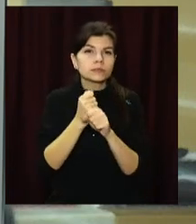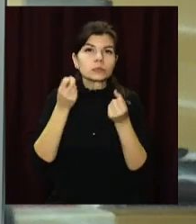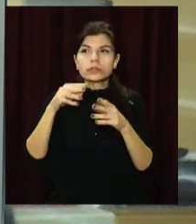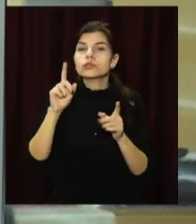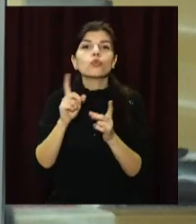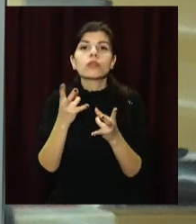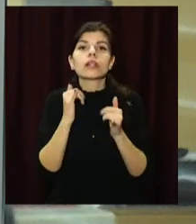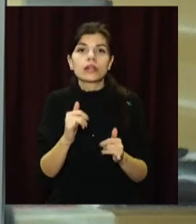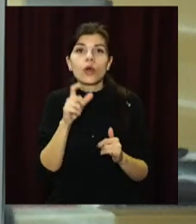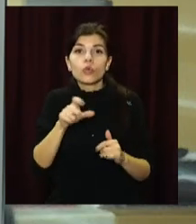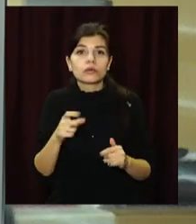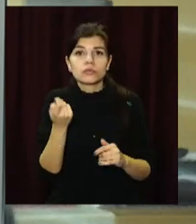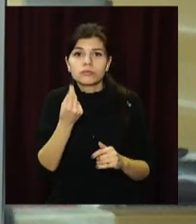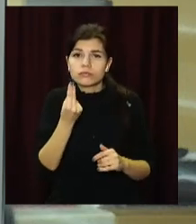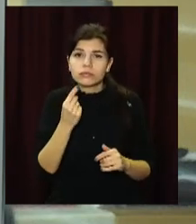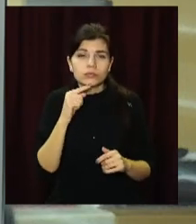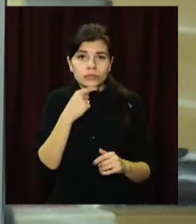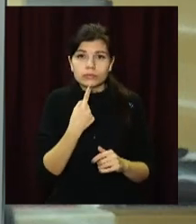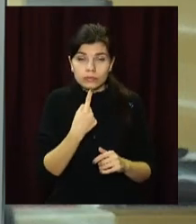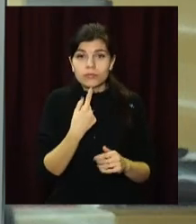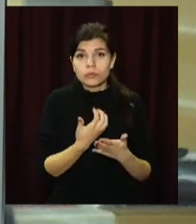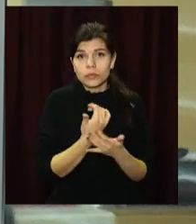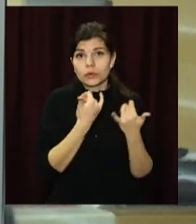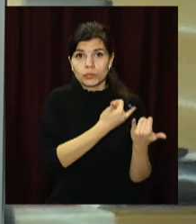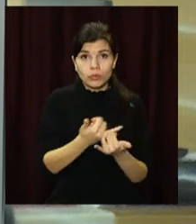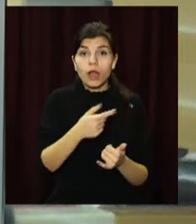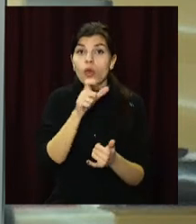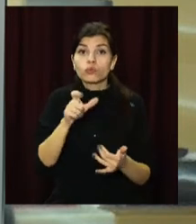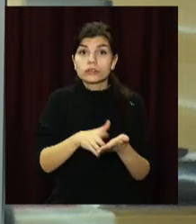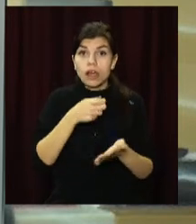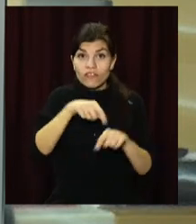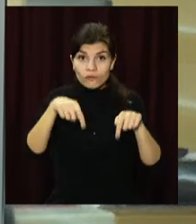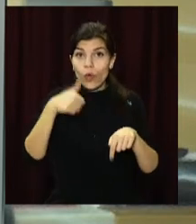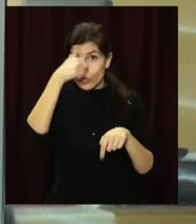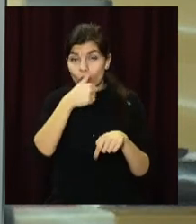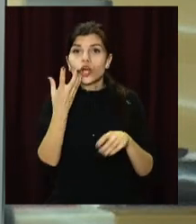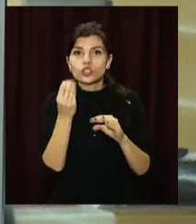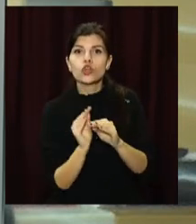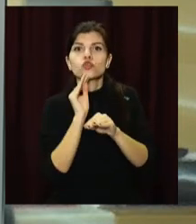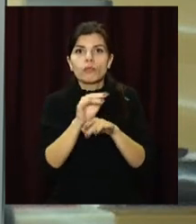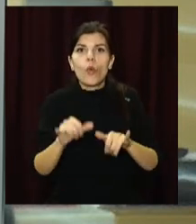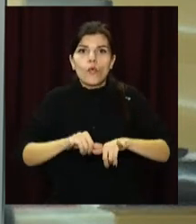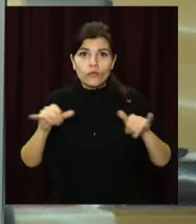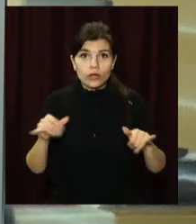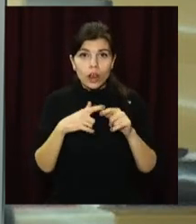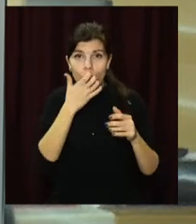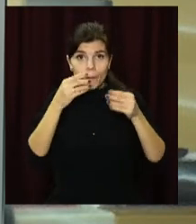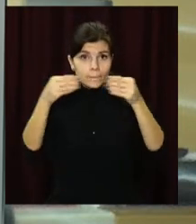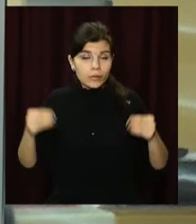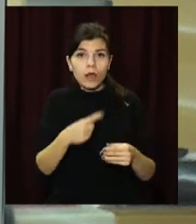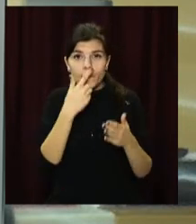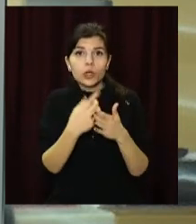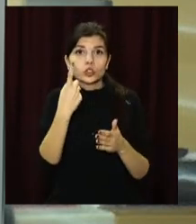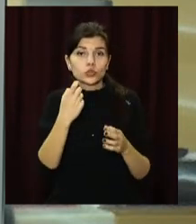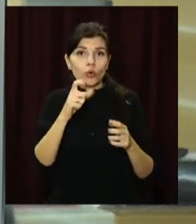для малозабезпечених людей спеціальні панелі. Цьогоріч, за заявами мешканців, декому надали додаткові обігрівачі. Наразі їх отримали понад